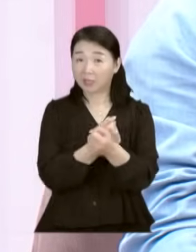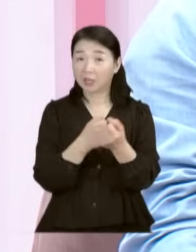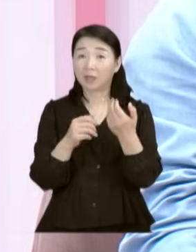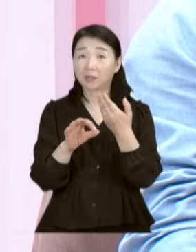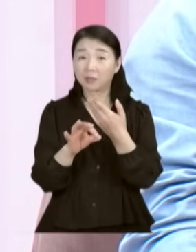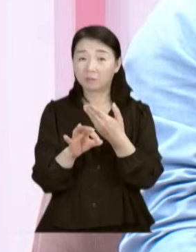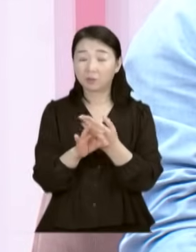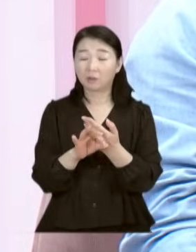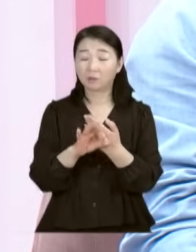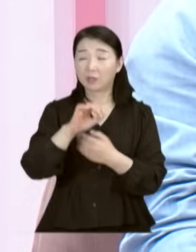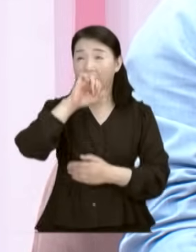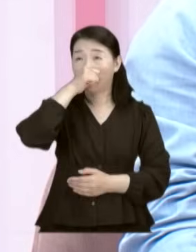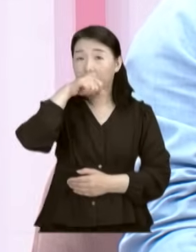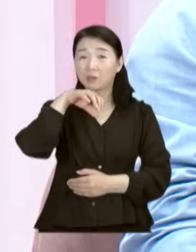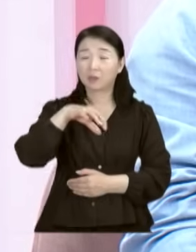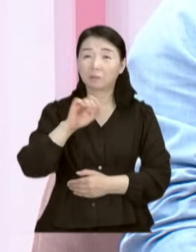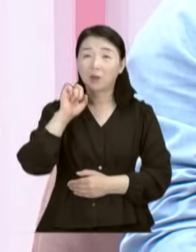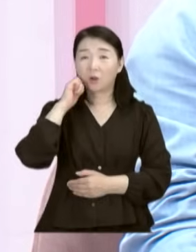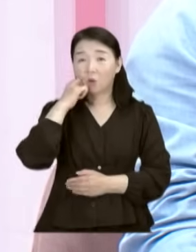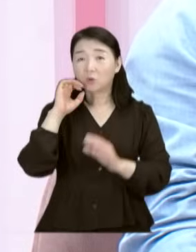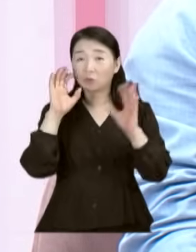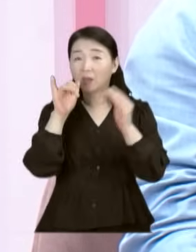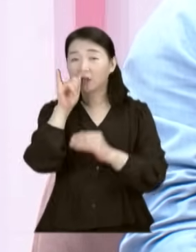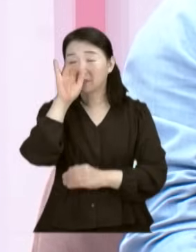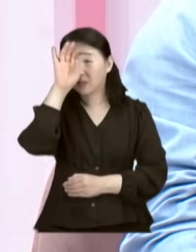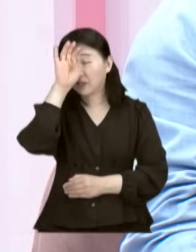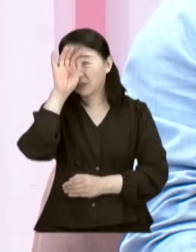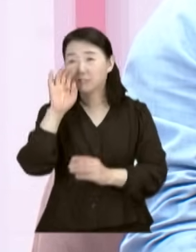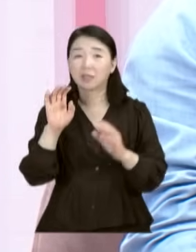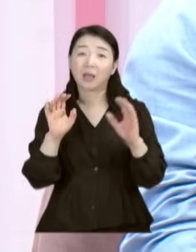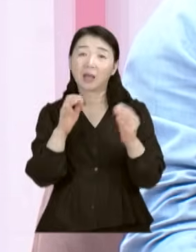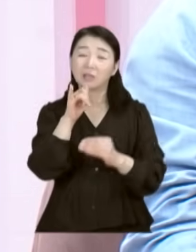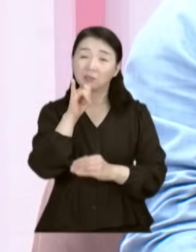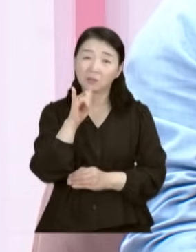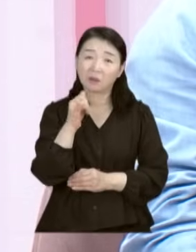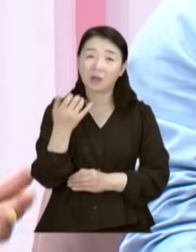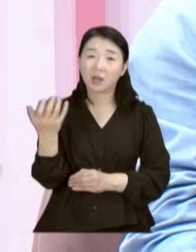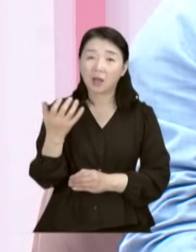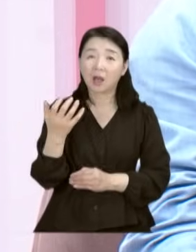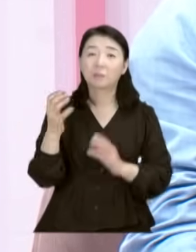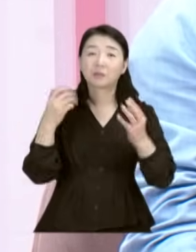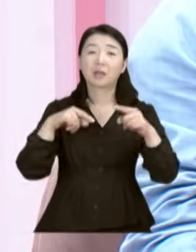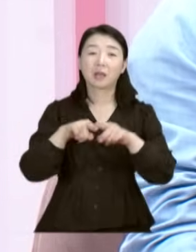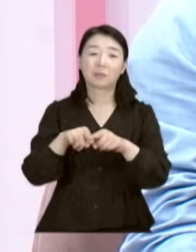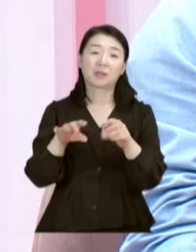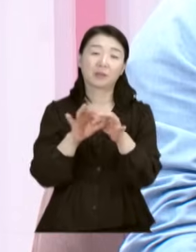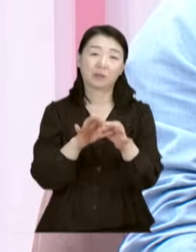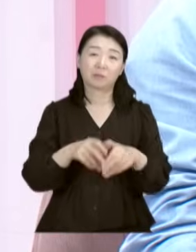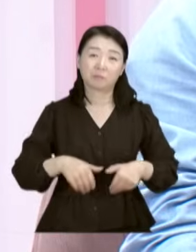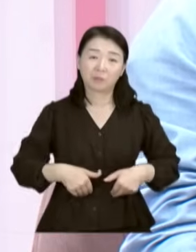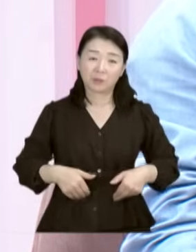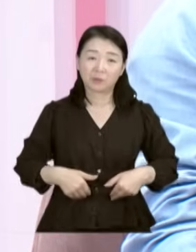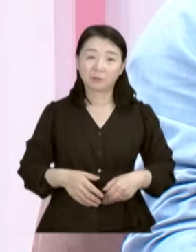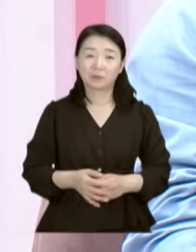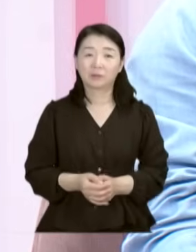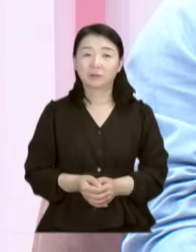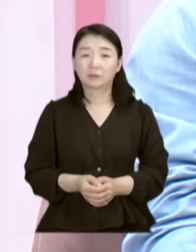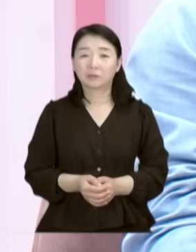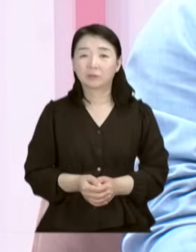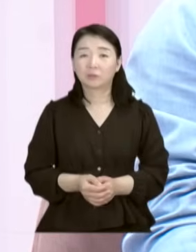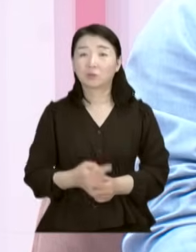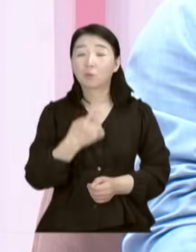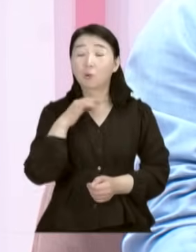계약을 하게 되면 아프리카에 이제 어려운 아이 에이즈에 걸린 아이이거나 아픈 아이 한 명을 결연을 하고요 또 예를 들면